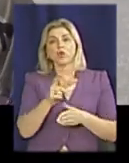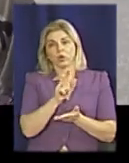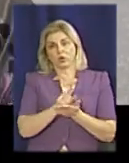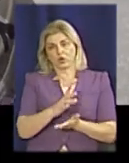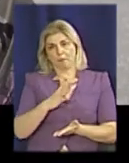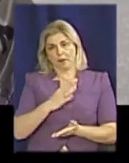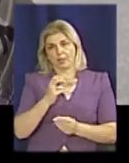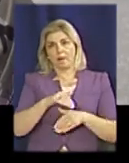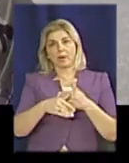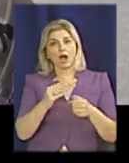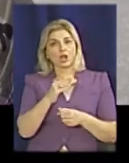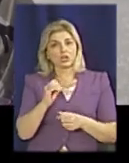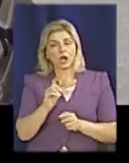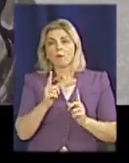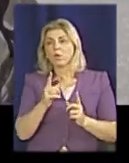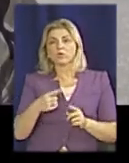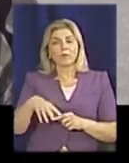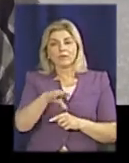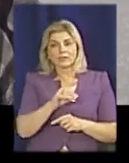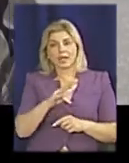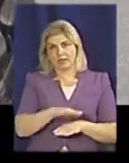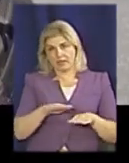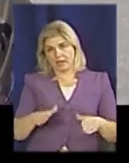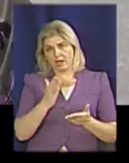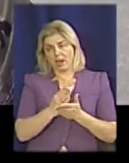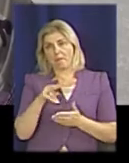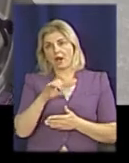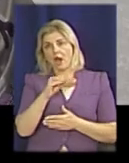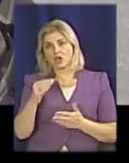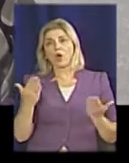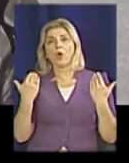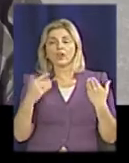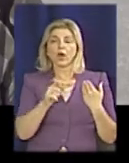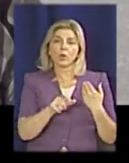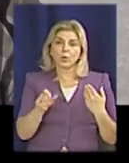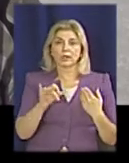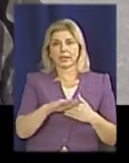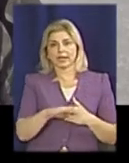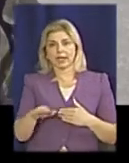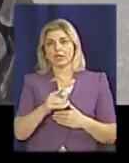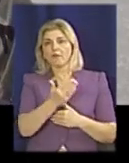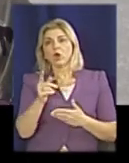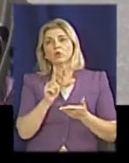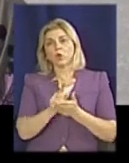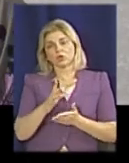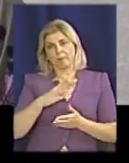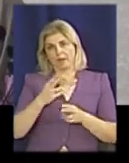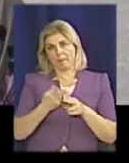бути на пляжі? Тому що все ж таки на пляжі діти, на пляжі відпочивають люди і вони мають бути у